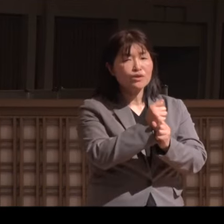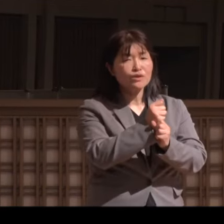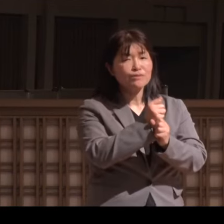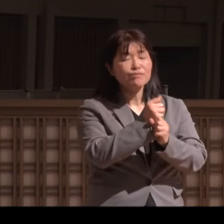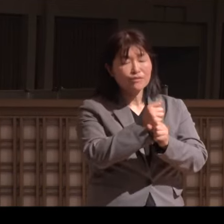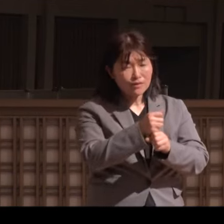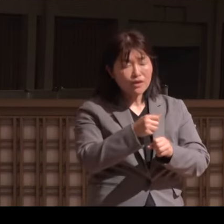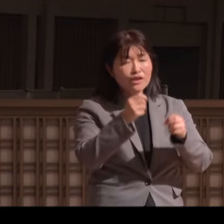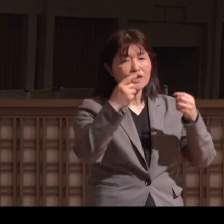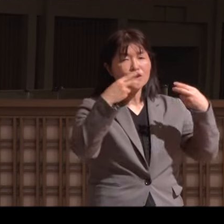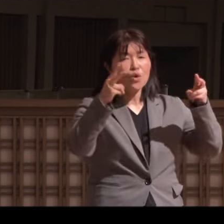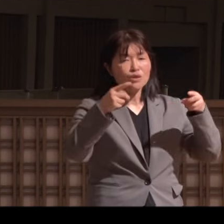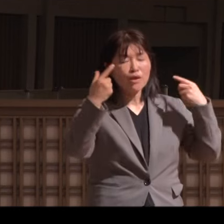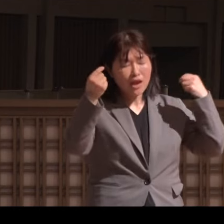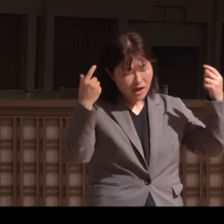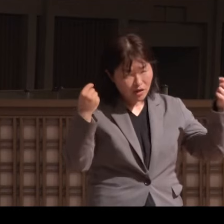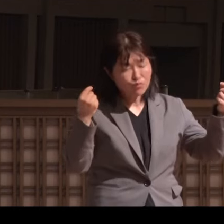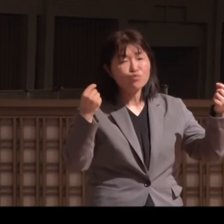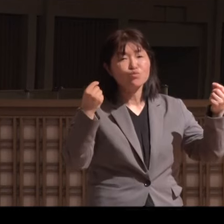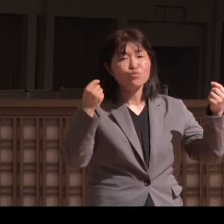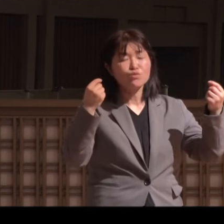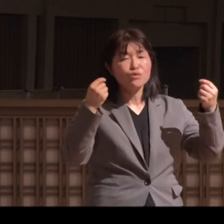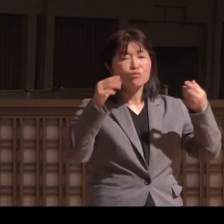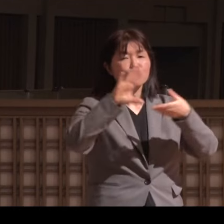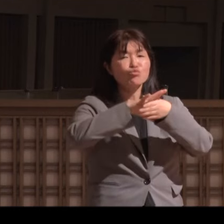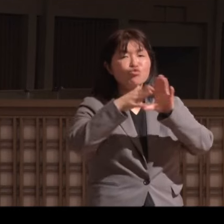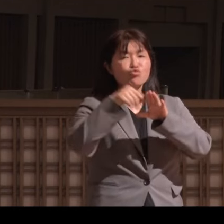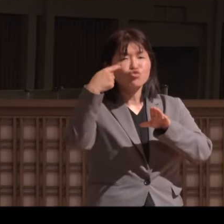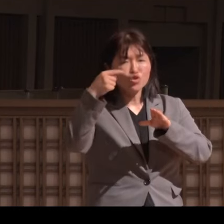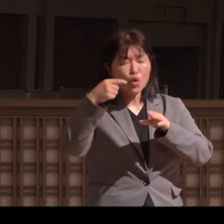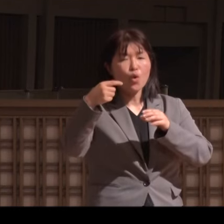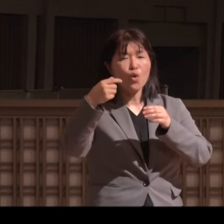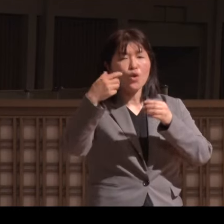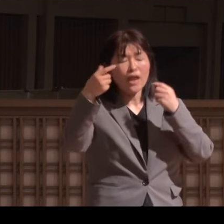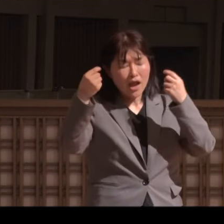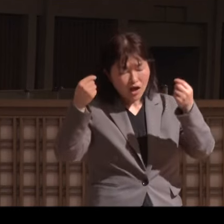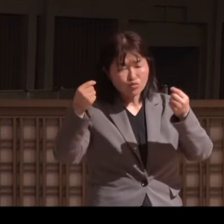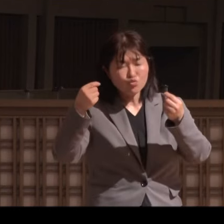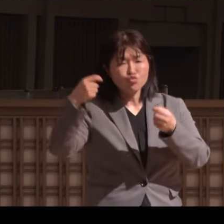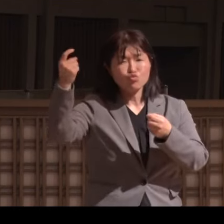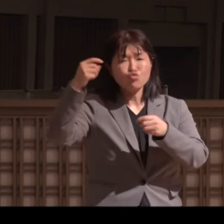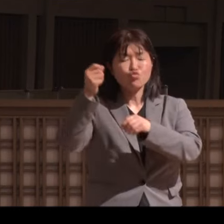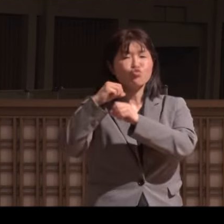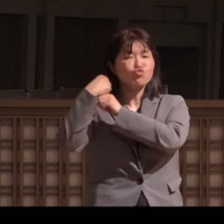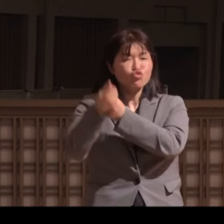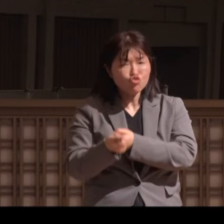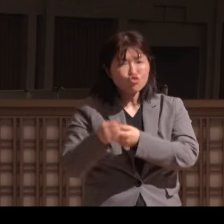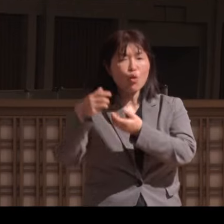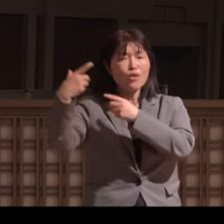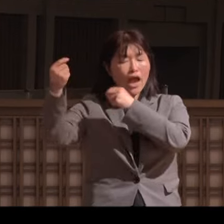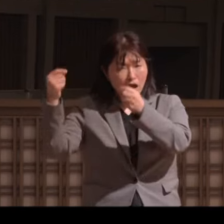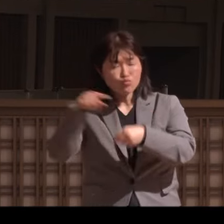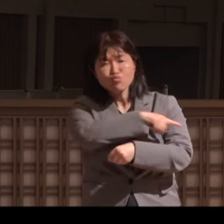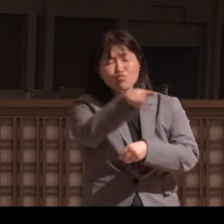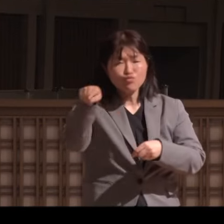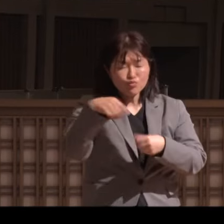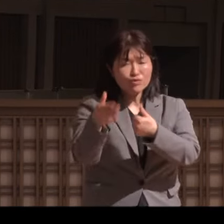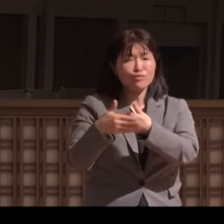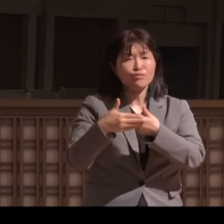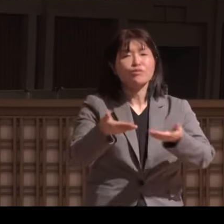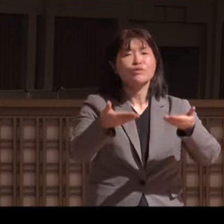には広島大学あるいは広島文教大学修道大学の学生にも参加していただきえ若い人たちが